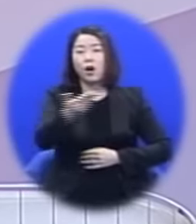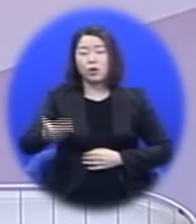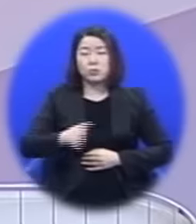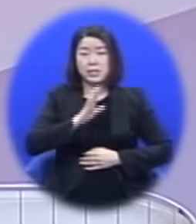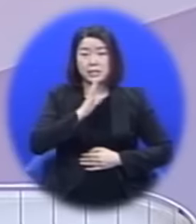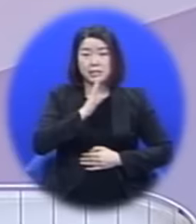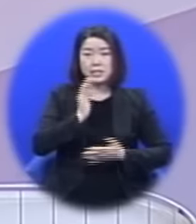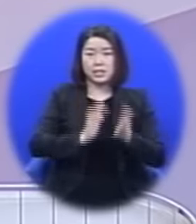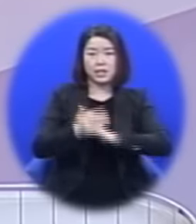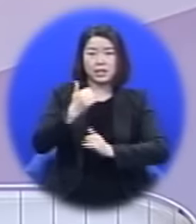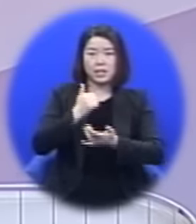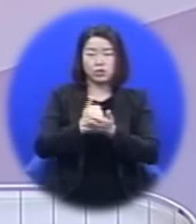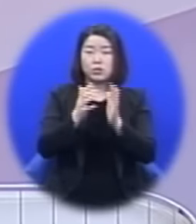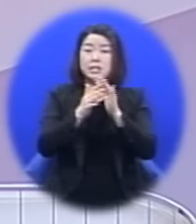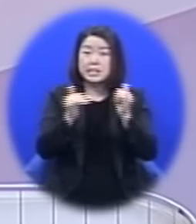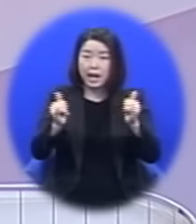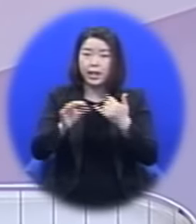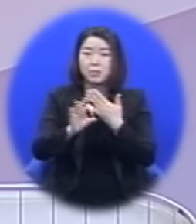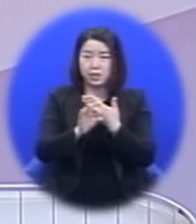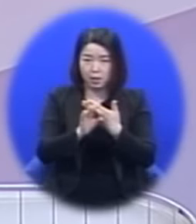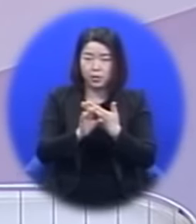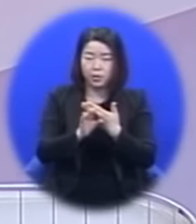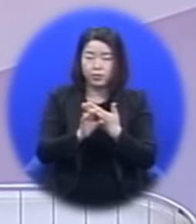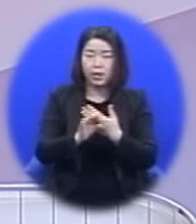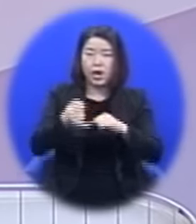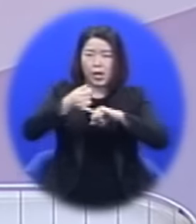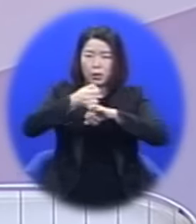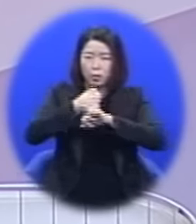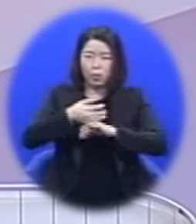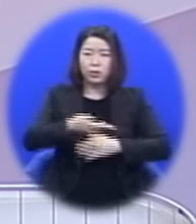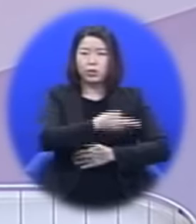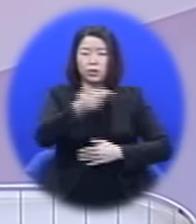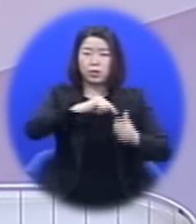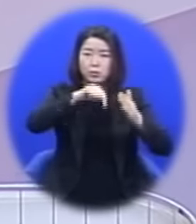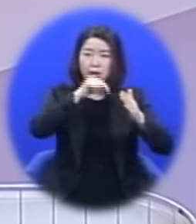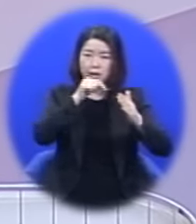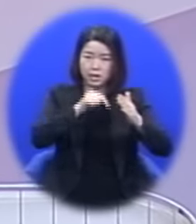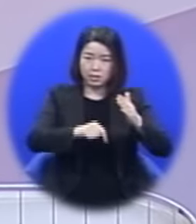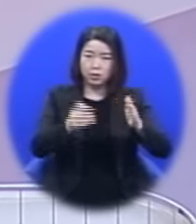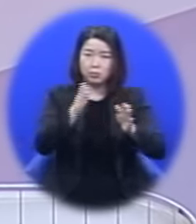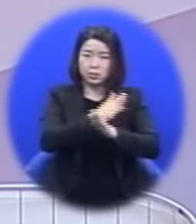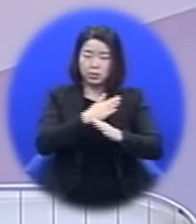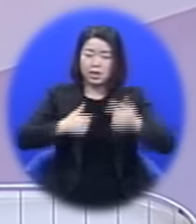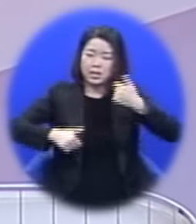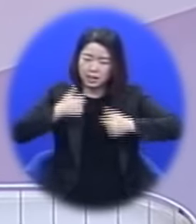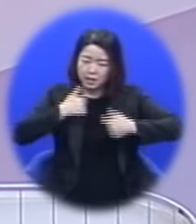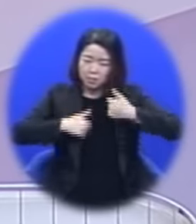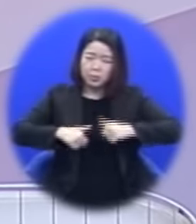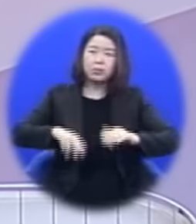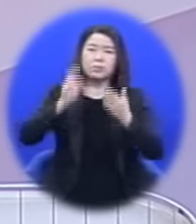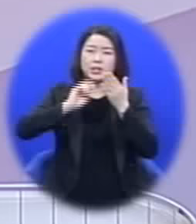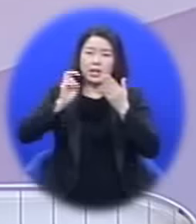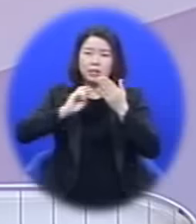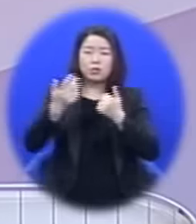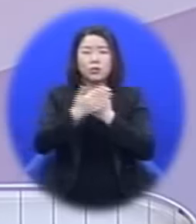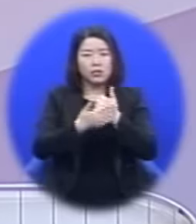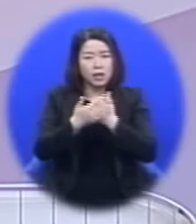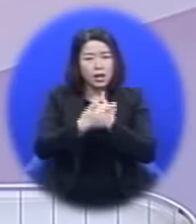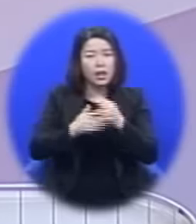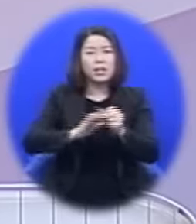진짜 예수님의 사람이라면 반드시 여러분 안에서부터 기쁨과 찬송과 은혜와